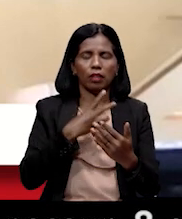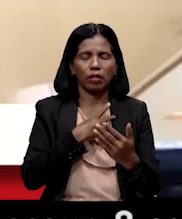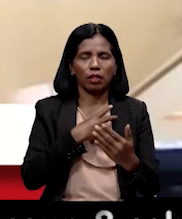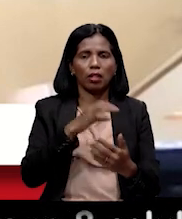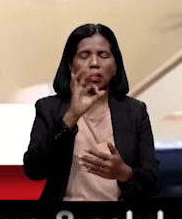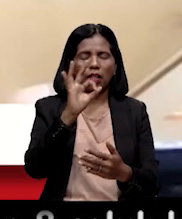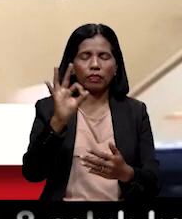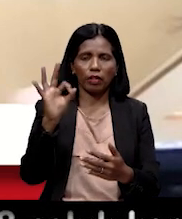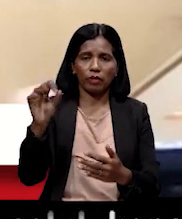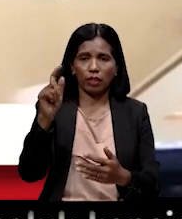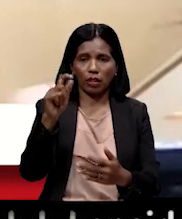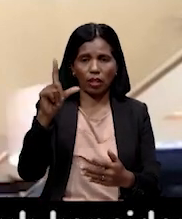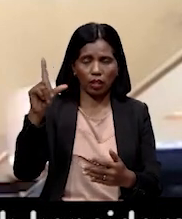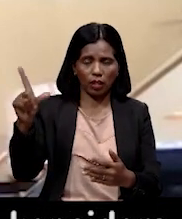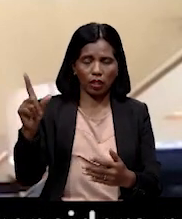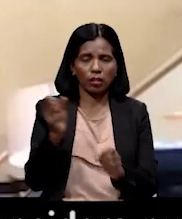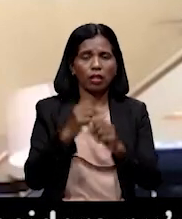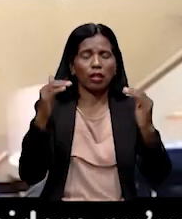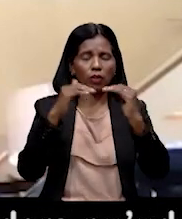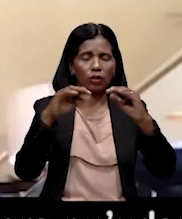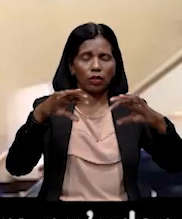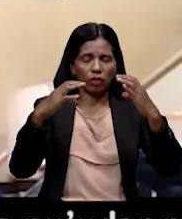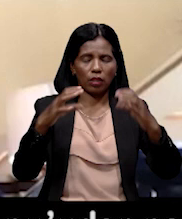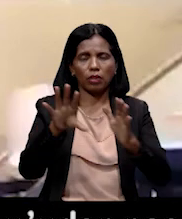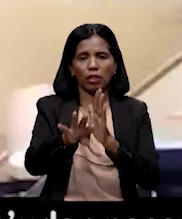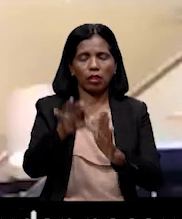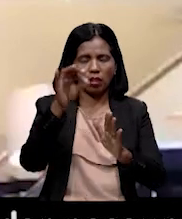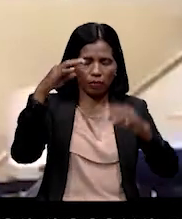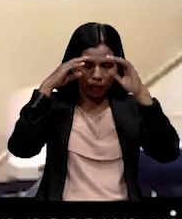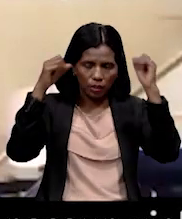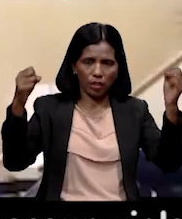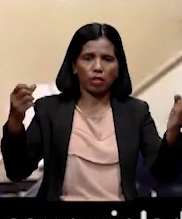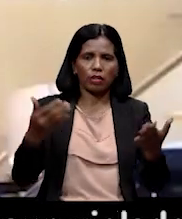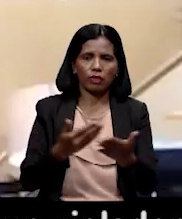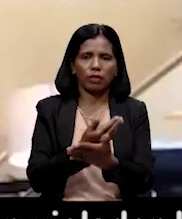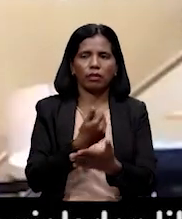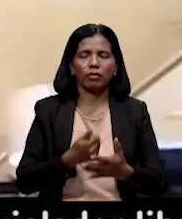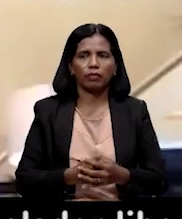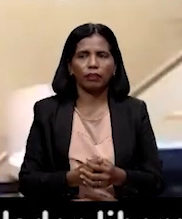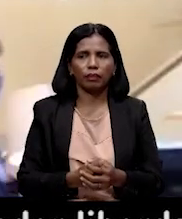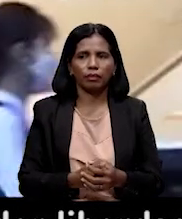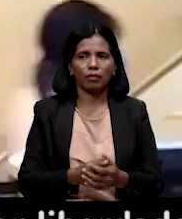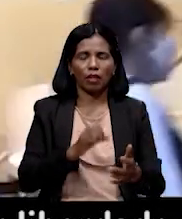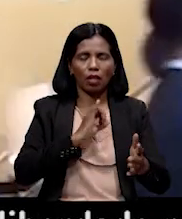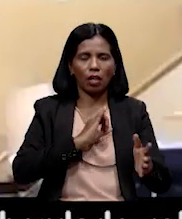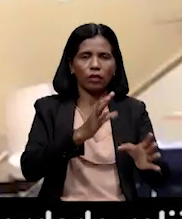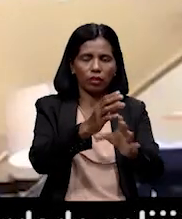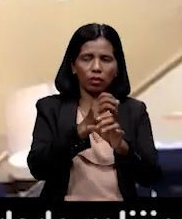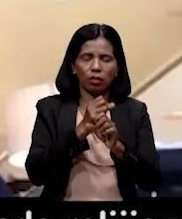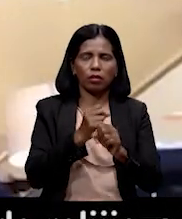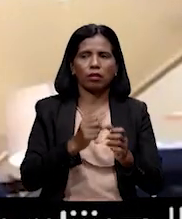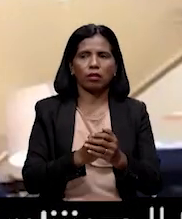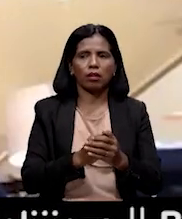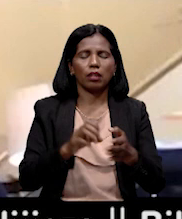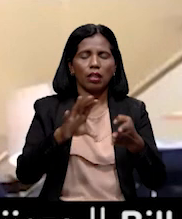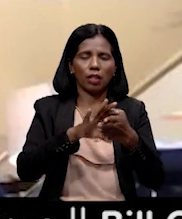Football Timor Leste ne si al congresso a tu rehi di fare il presidente fo. A usimo e pediru lo